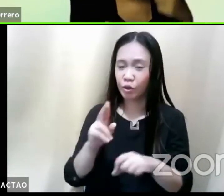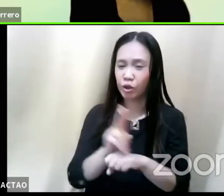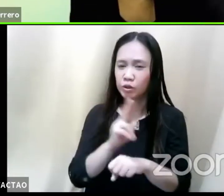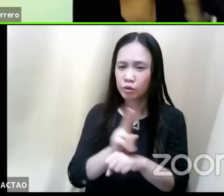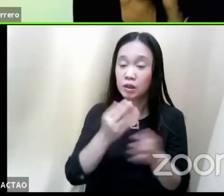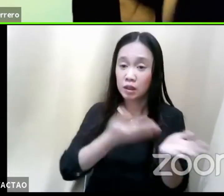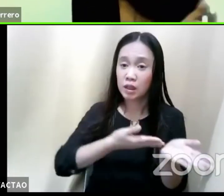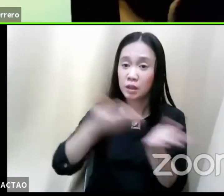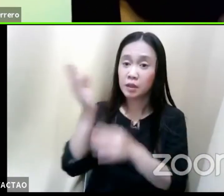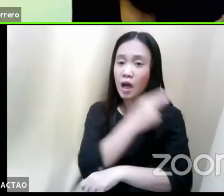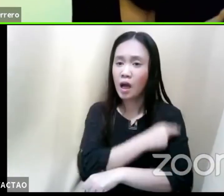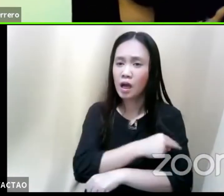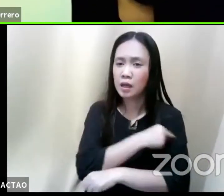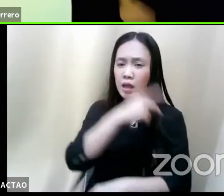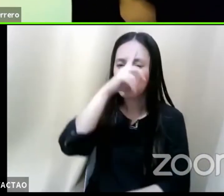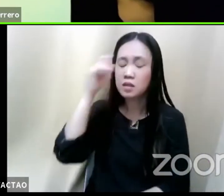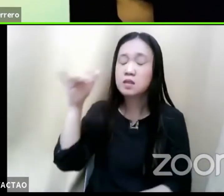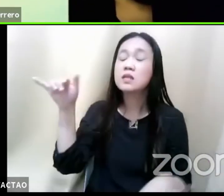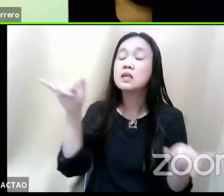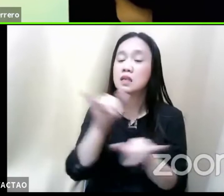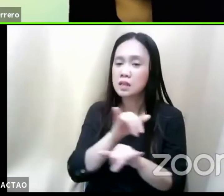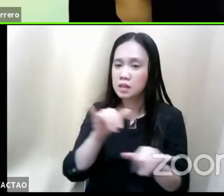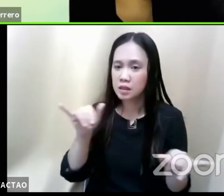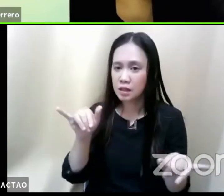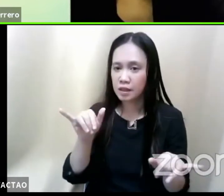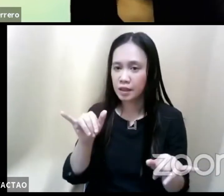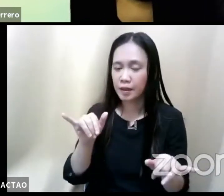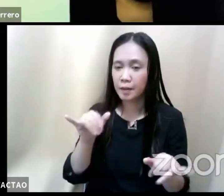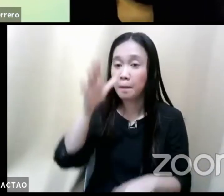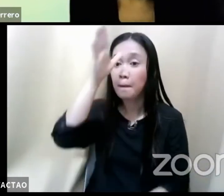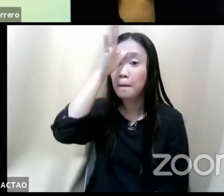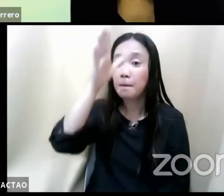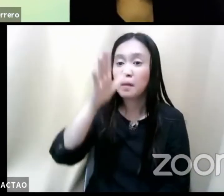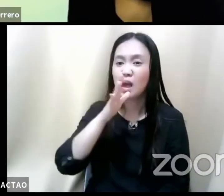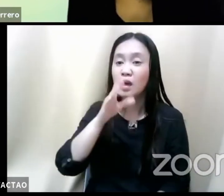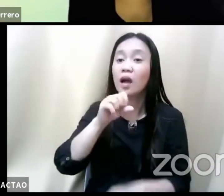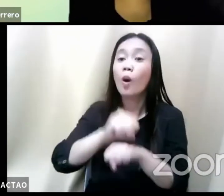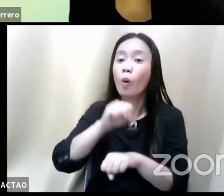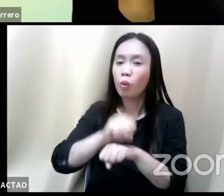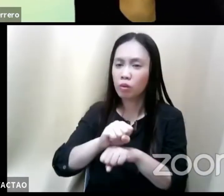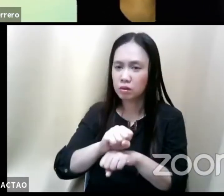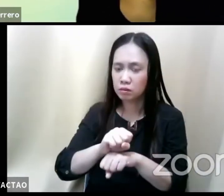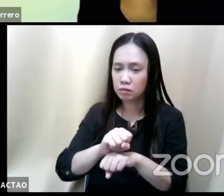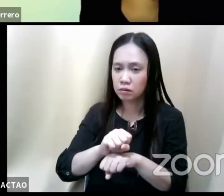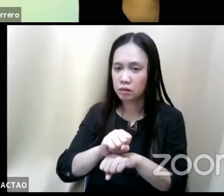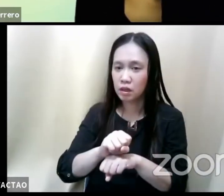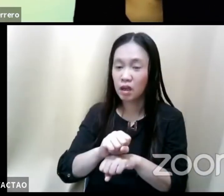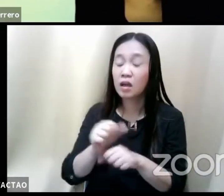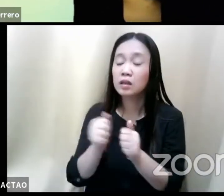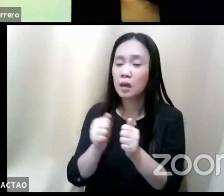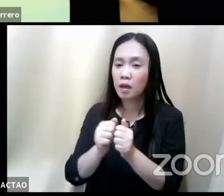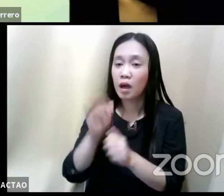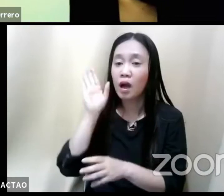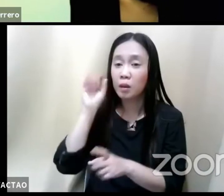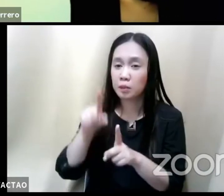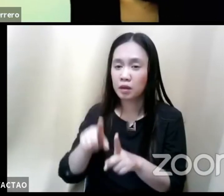sa ospital. Kasi parehas ng magulang niya ay nagtatrabaho. So mga kasama niya lang, kapatid. Yung